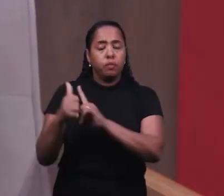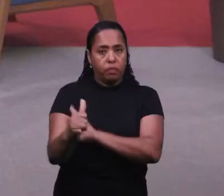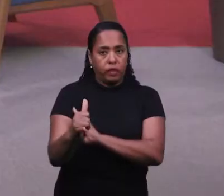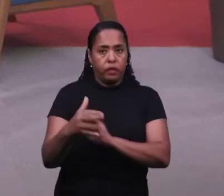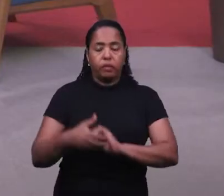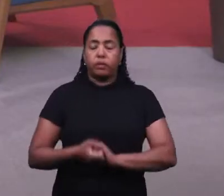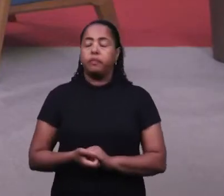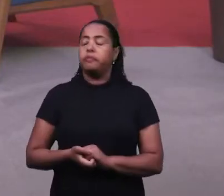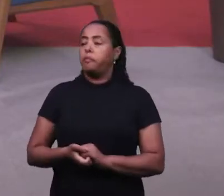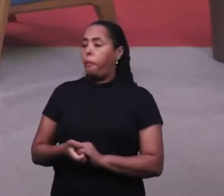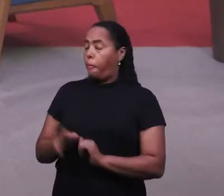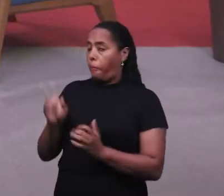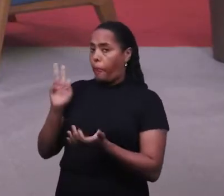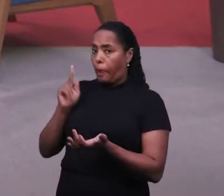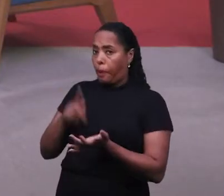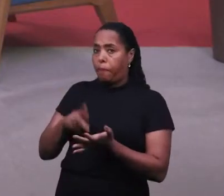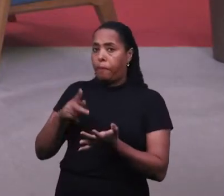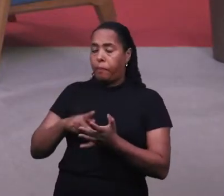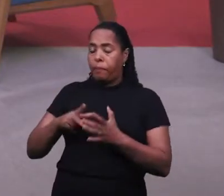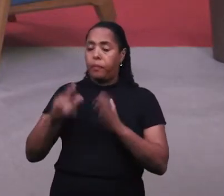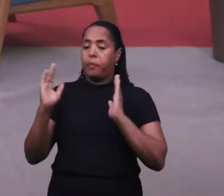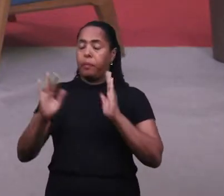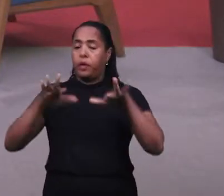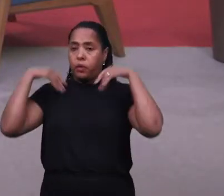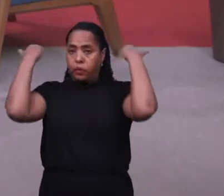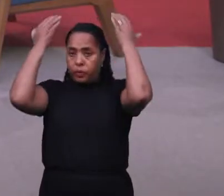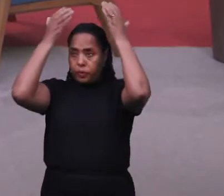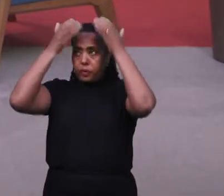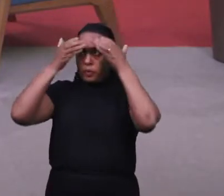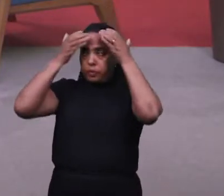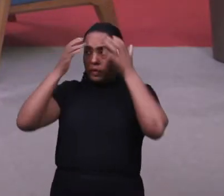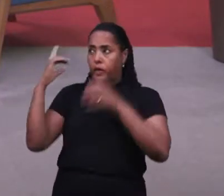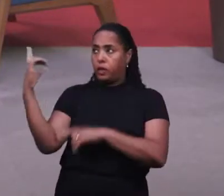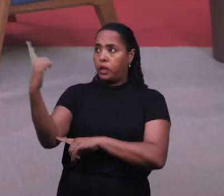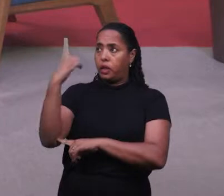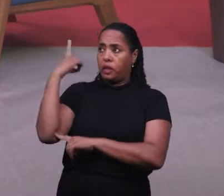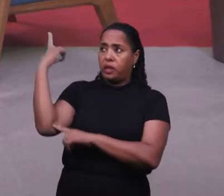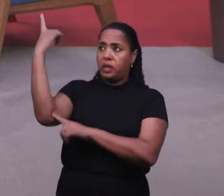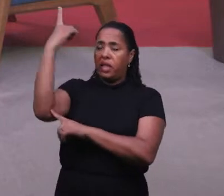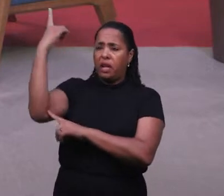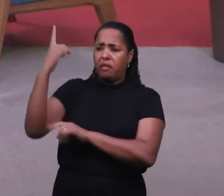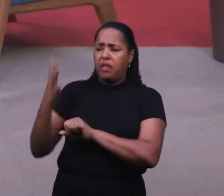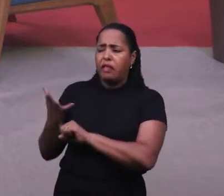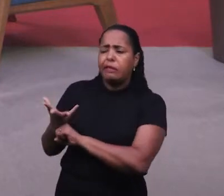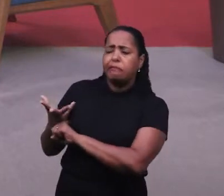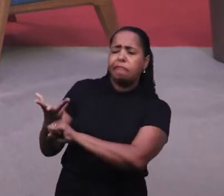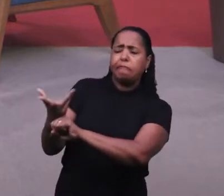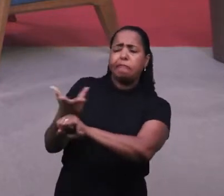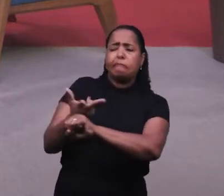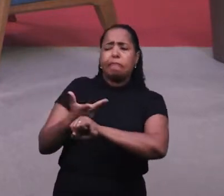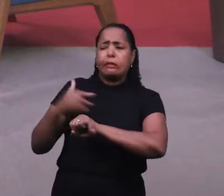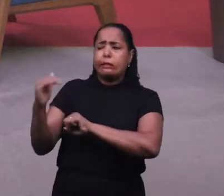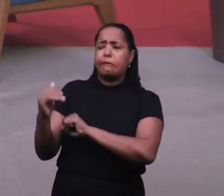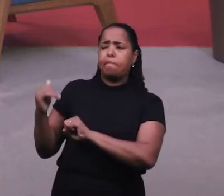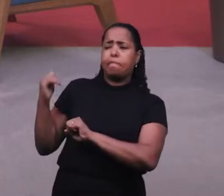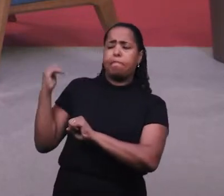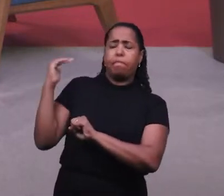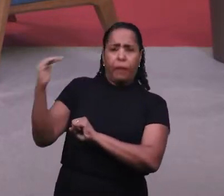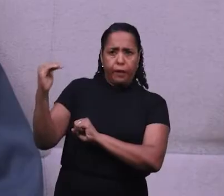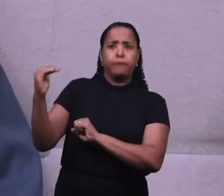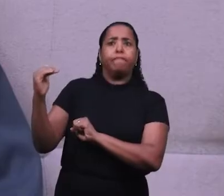enseignement prophétique. En vérité, le royaume de David était un royaume de grande